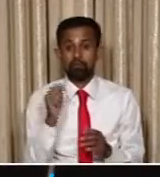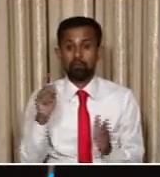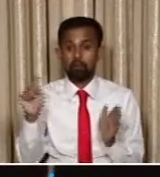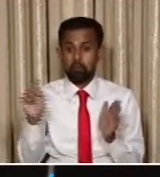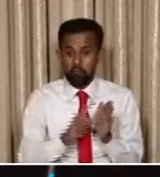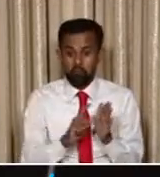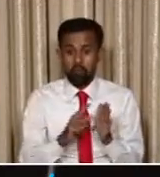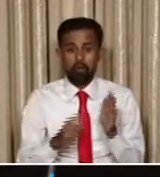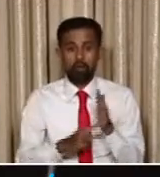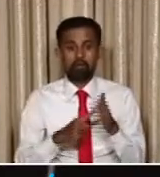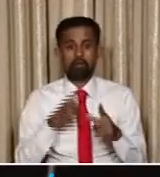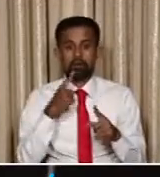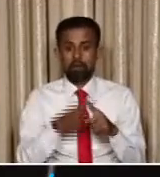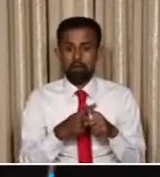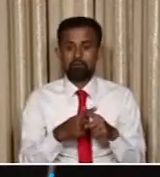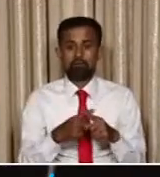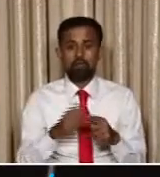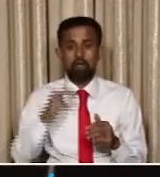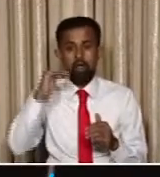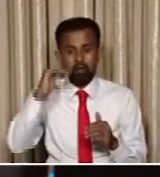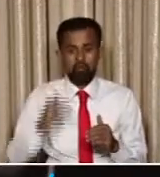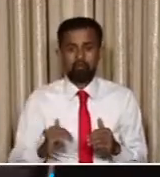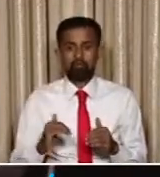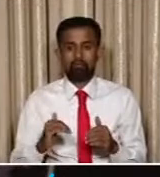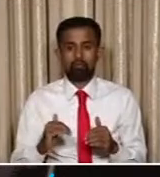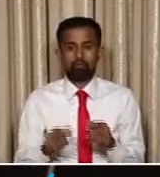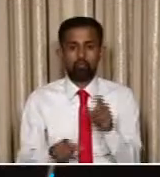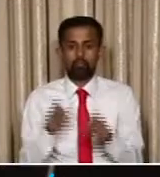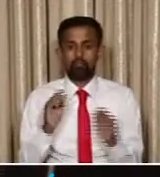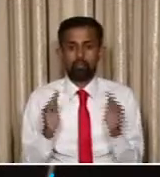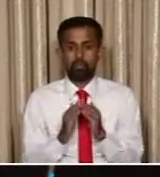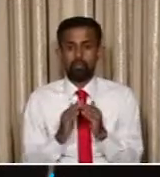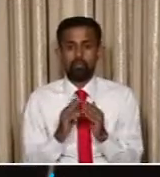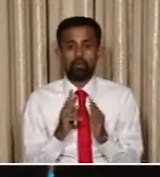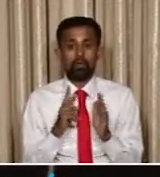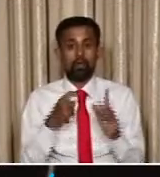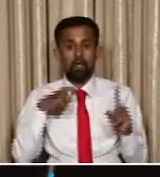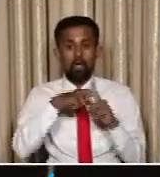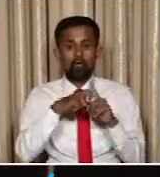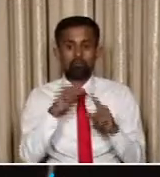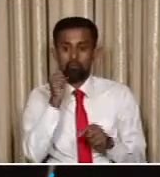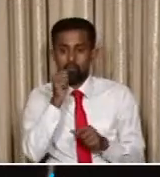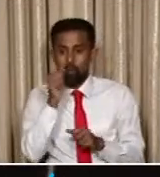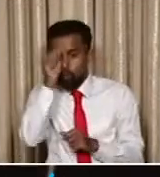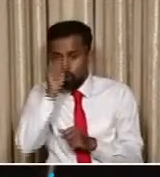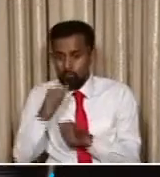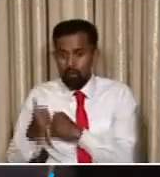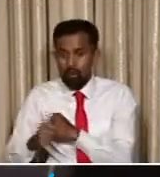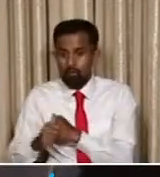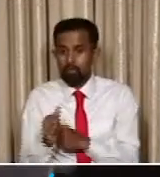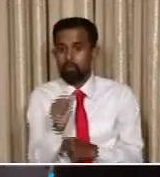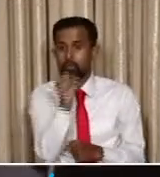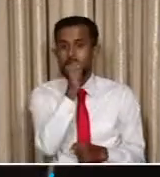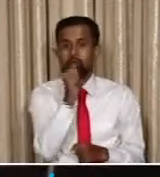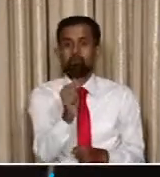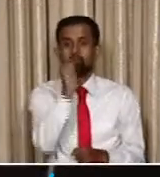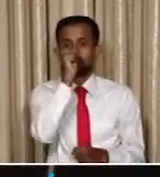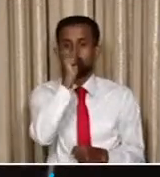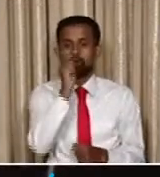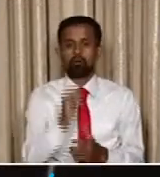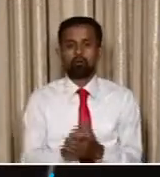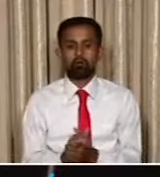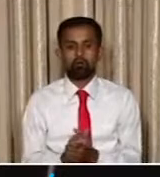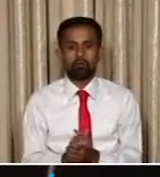ඉන් ටැක්ස් එක නැති වෙනවා සුරාබදු එකට. ඉතින් මිනිස්සු ගෙවල් වල කසිප්පු පෙරාගෙන බොනවා. ඒකයි වෙන්නේ. එහෙම